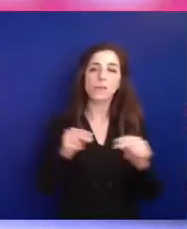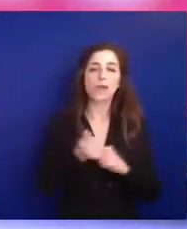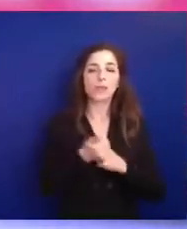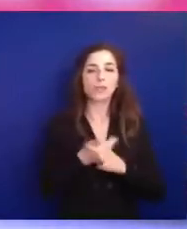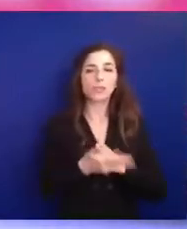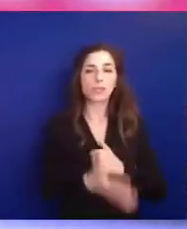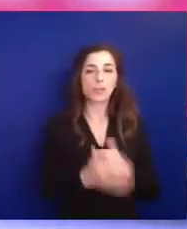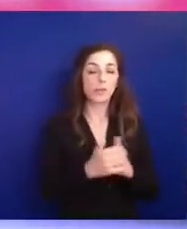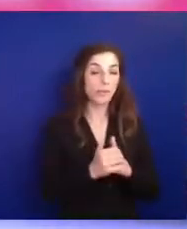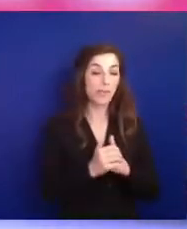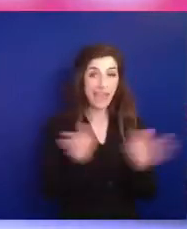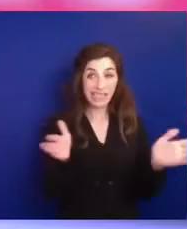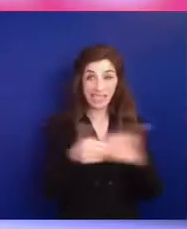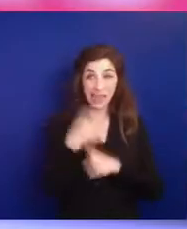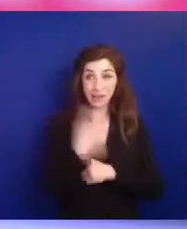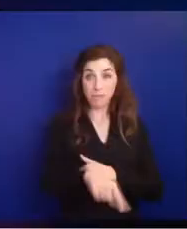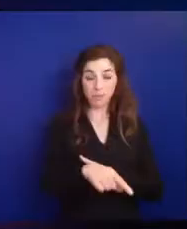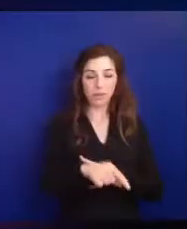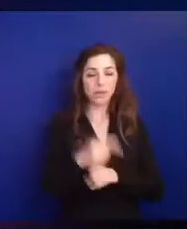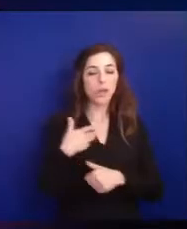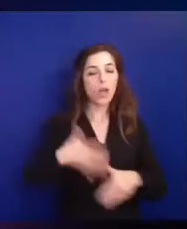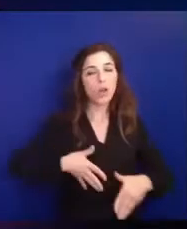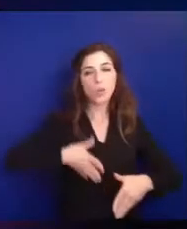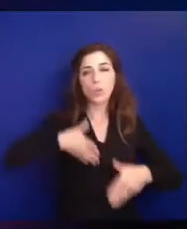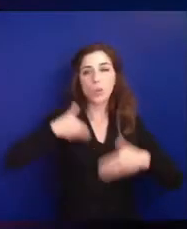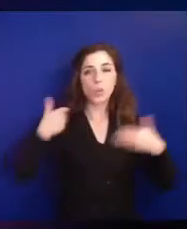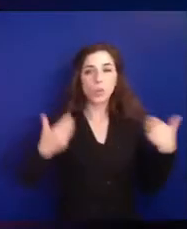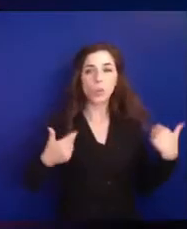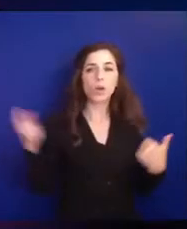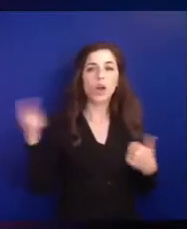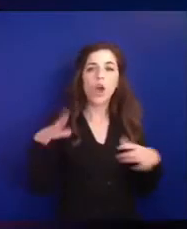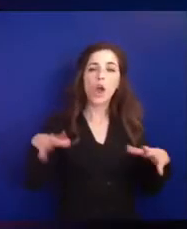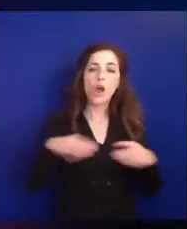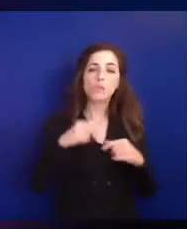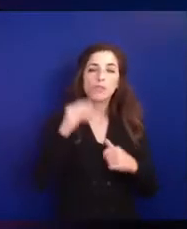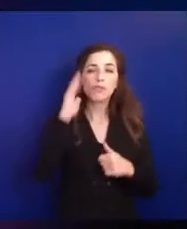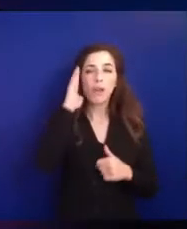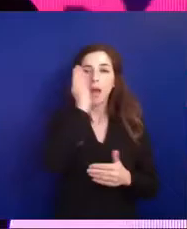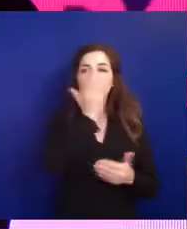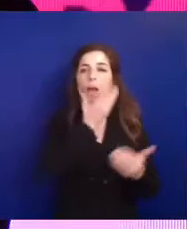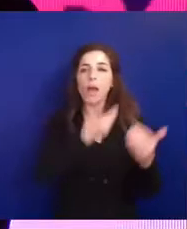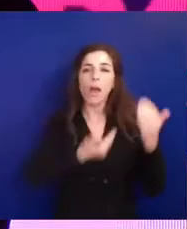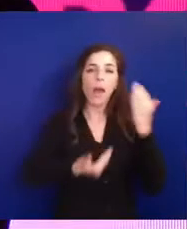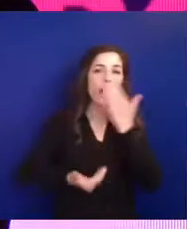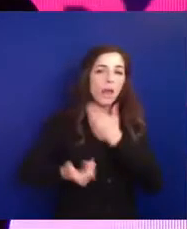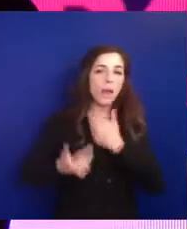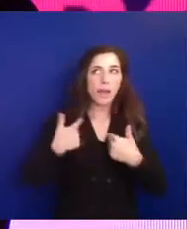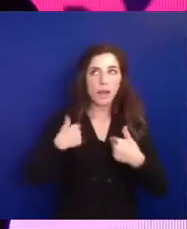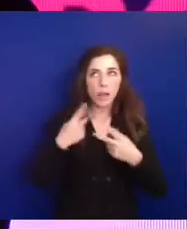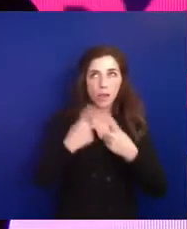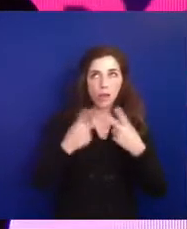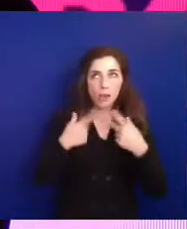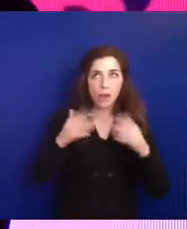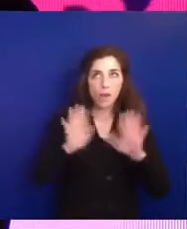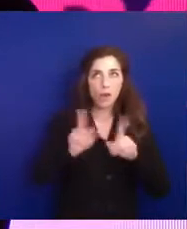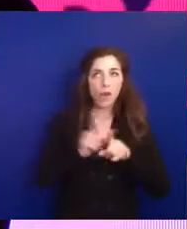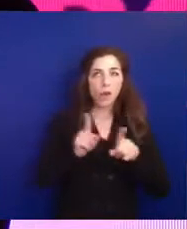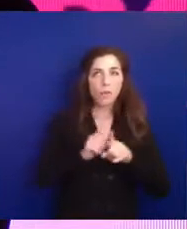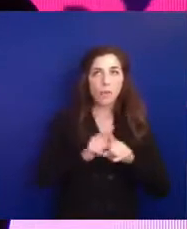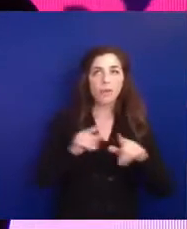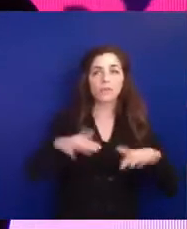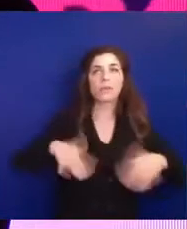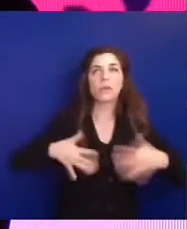mi fece spogliare comincia spezzarmi io cercavo di assecondarlo perché ero terrorizzata